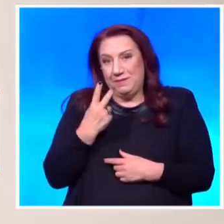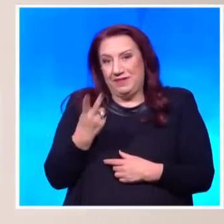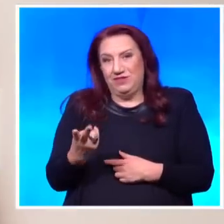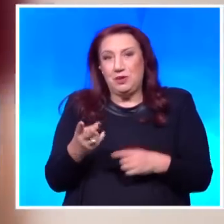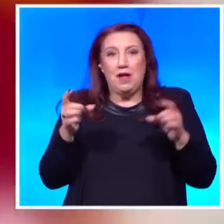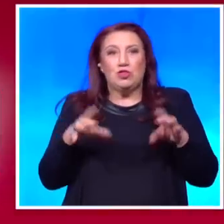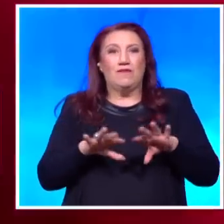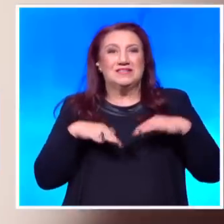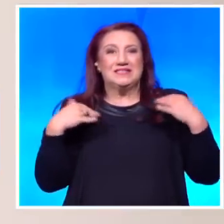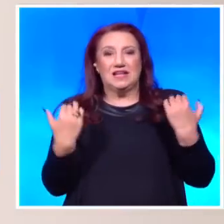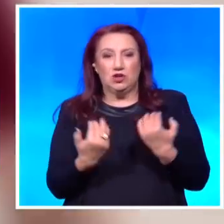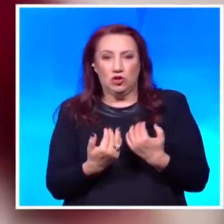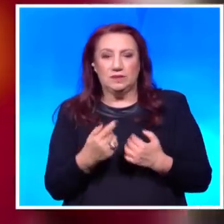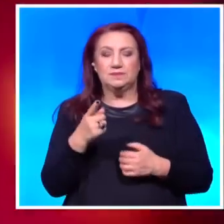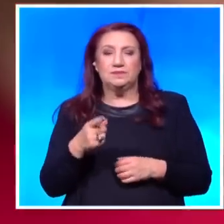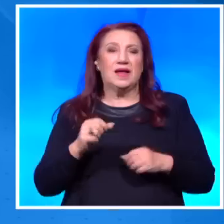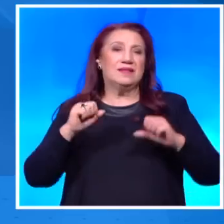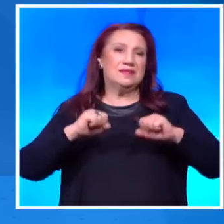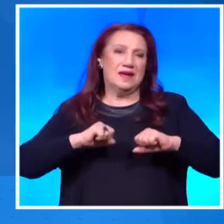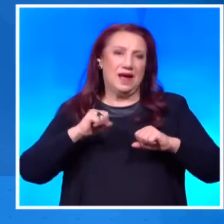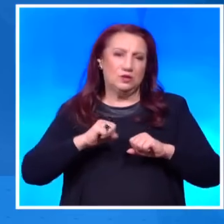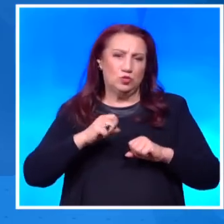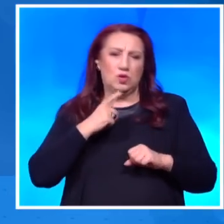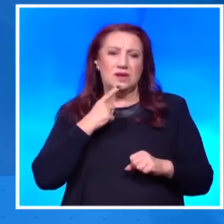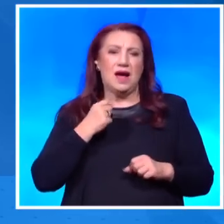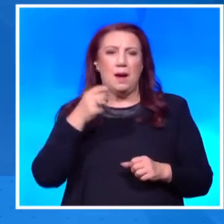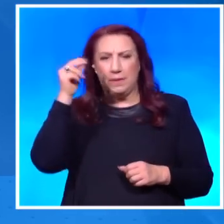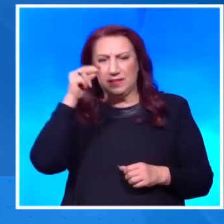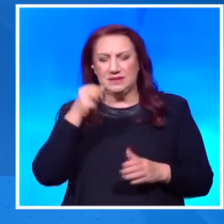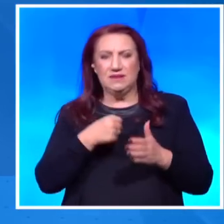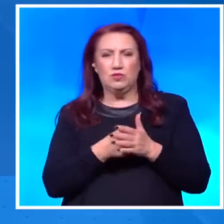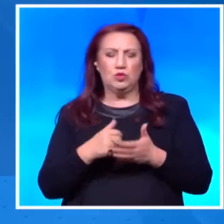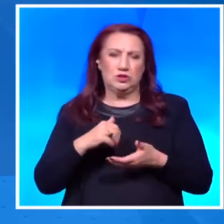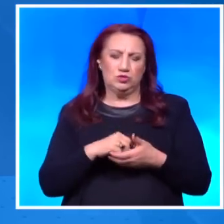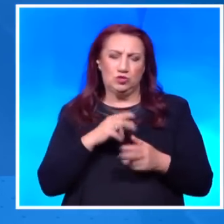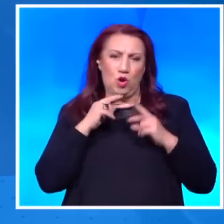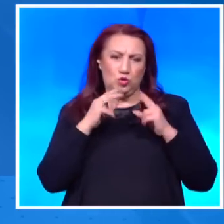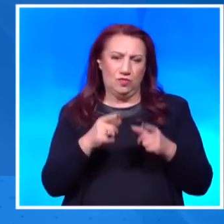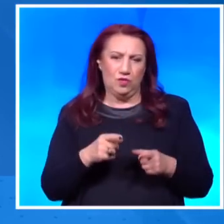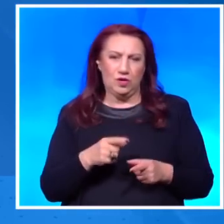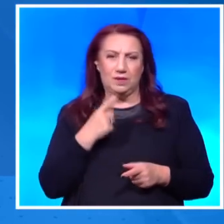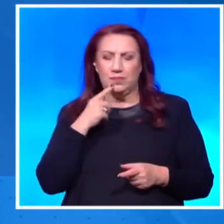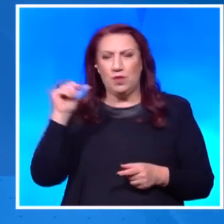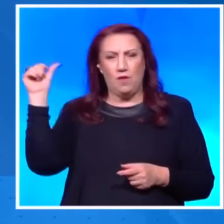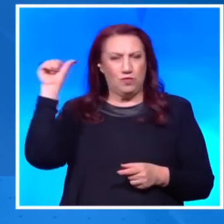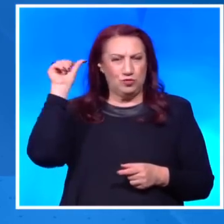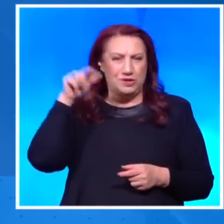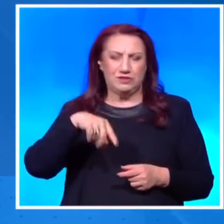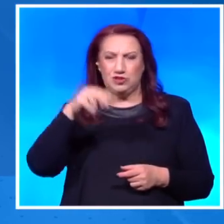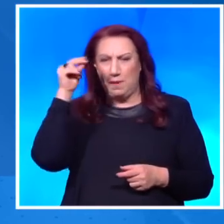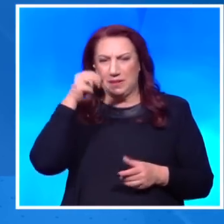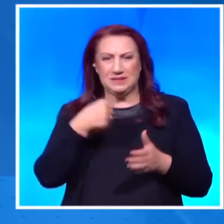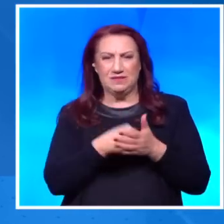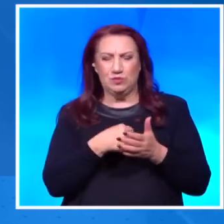спортният директор на БФС Георги Иванов контрира: внушенията, че нашите играчи съзнателно са оставили съблекалнята в пълен